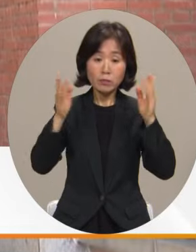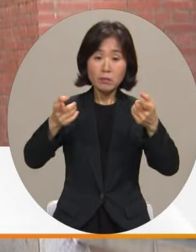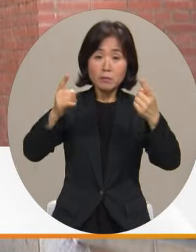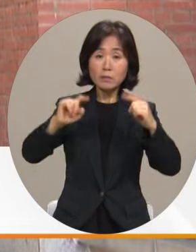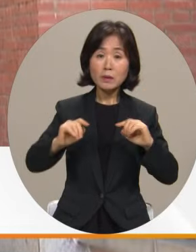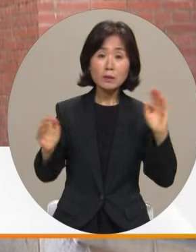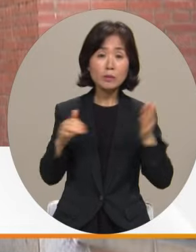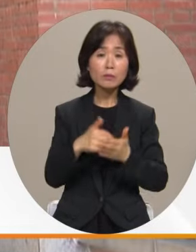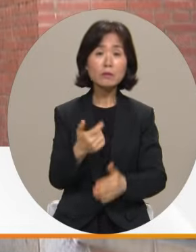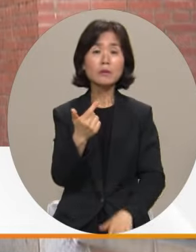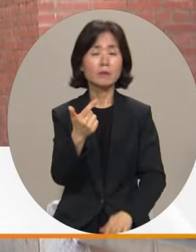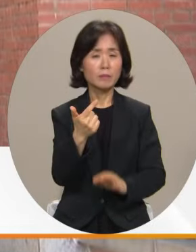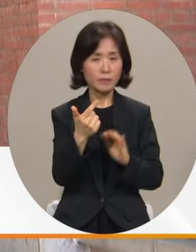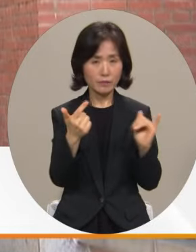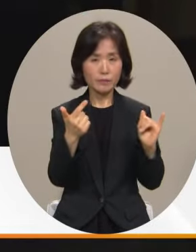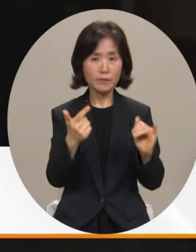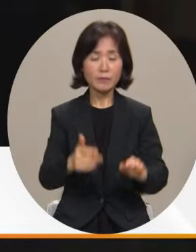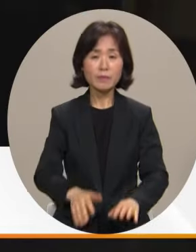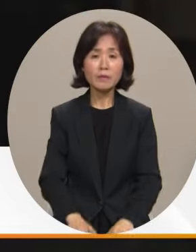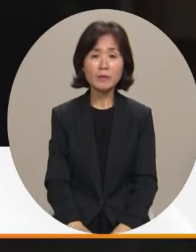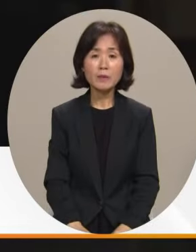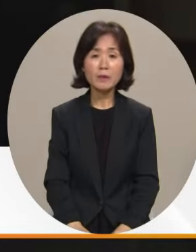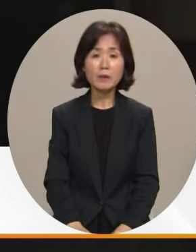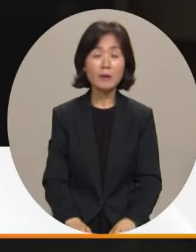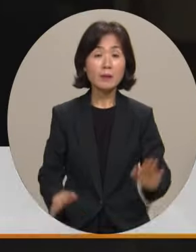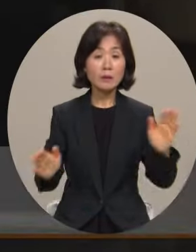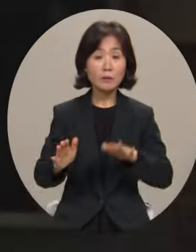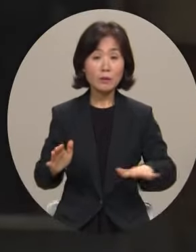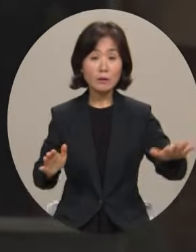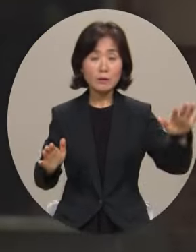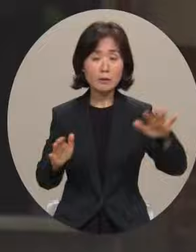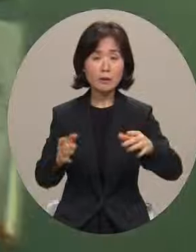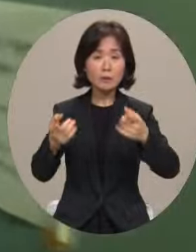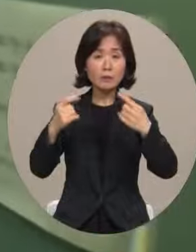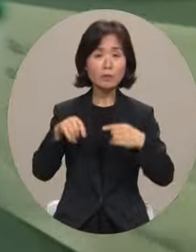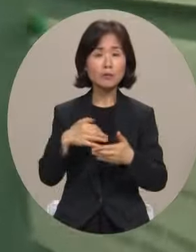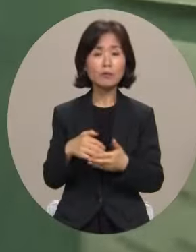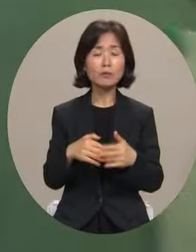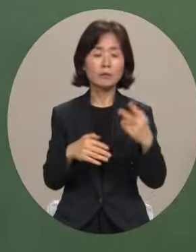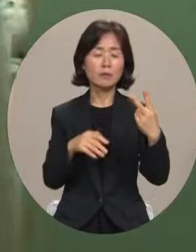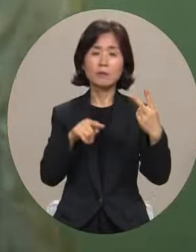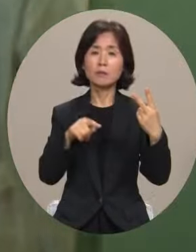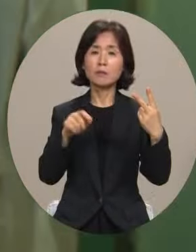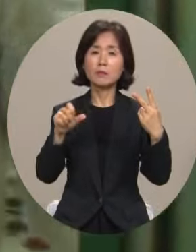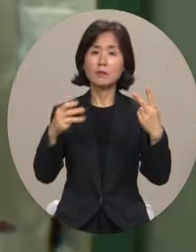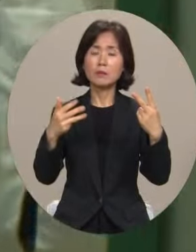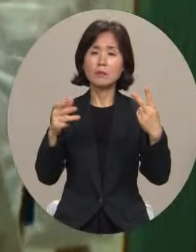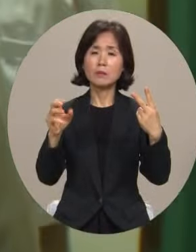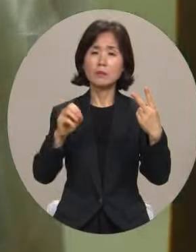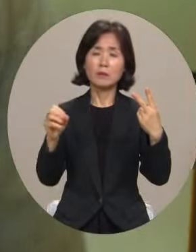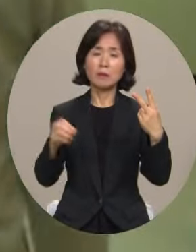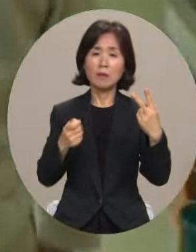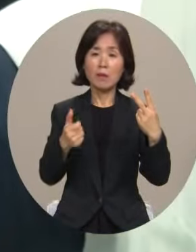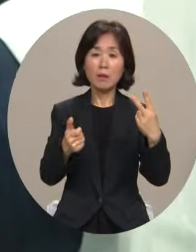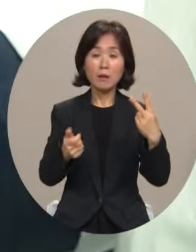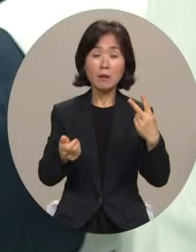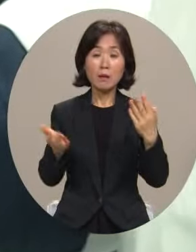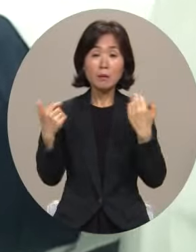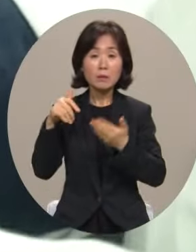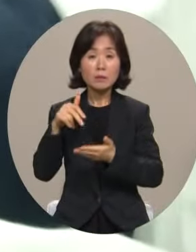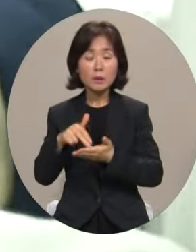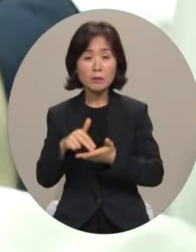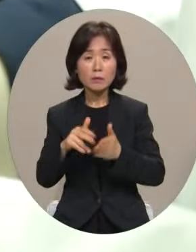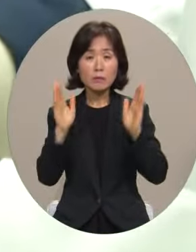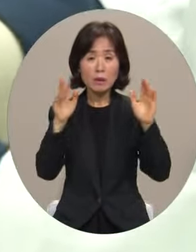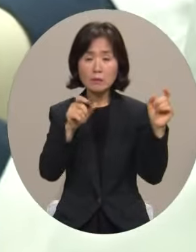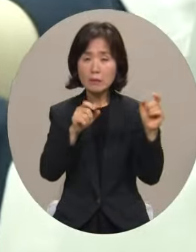학생은 6명으로 전해졌습니다. 전체 학생 대비 참여율이 2.8%로 저조하지만 학교 측은 수업을 더